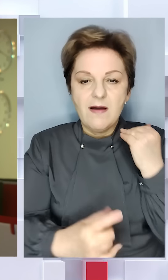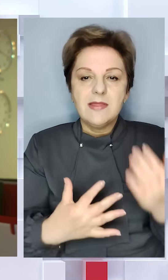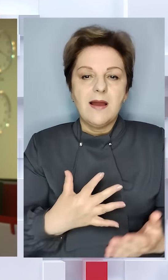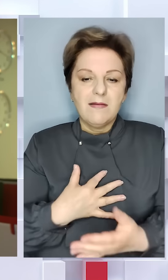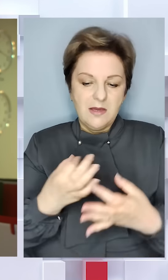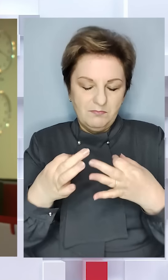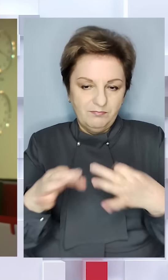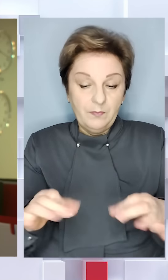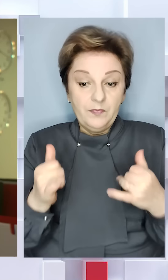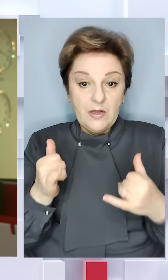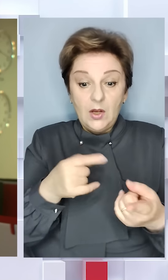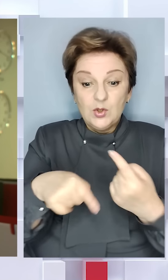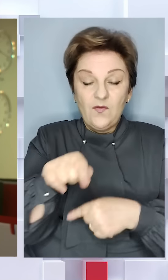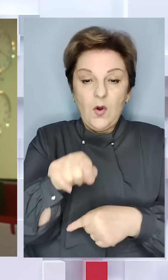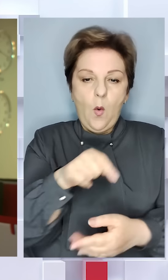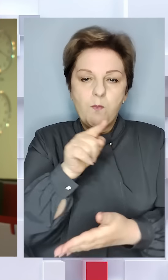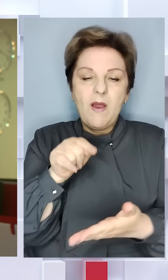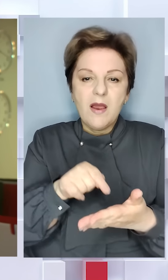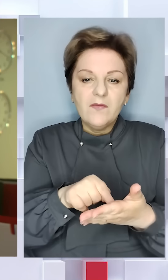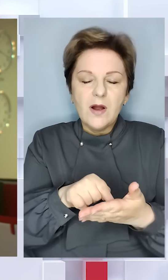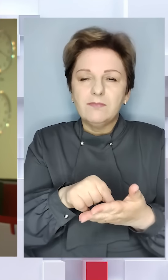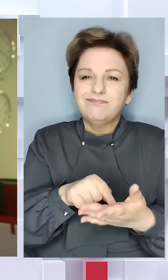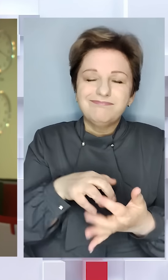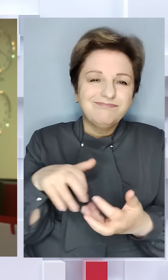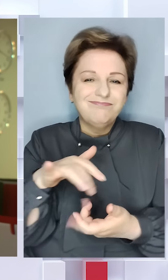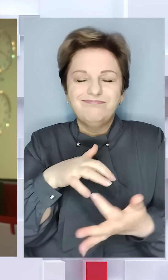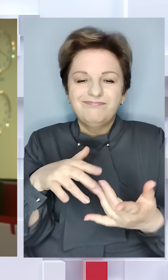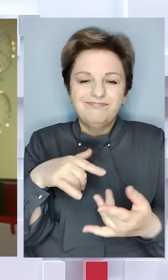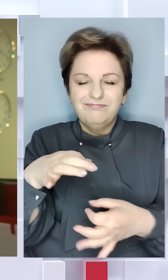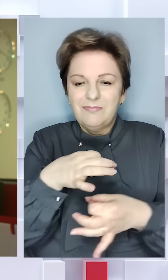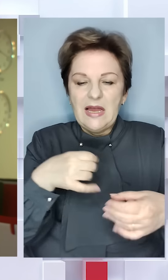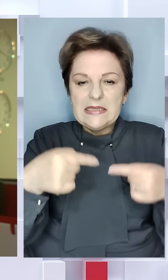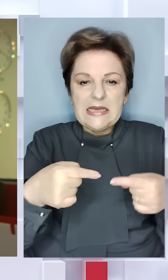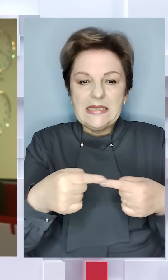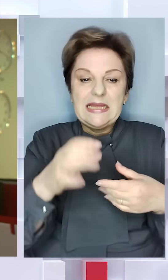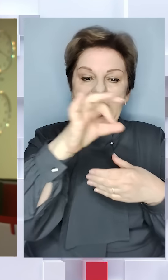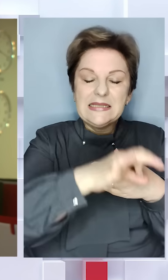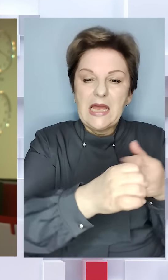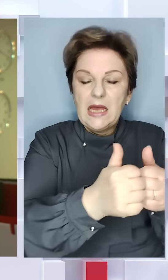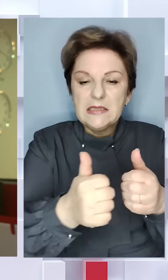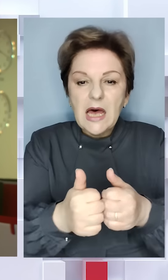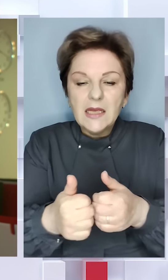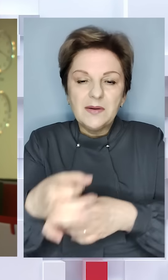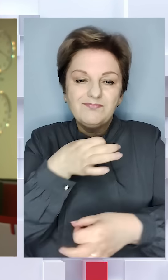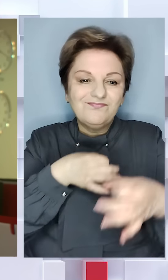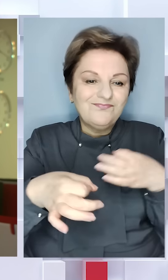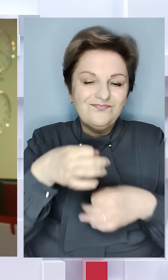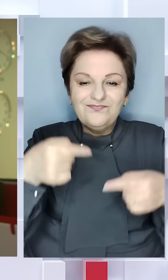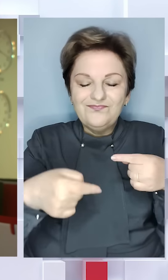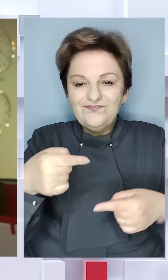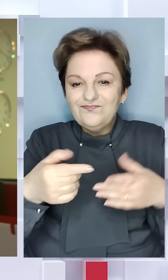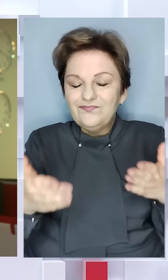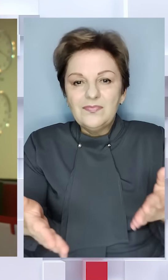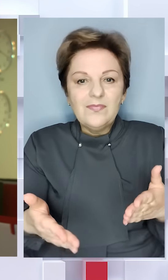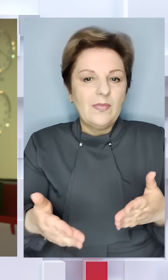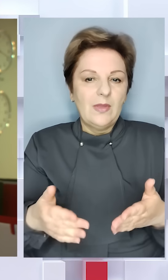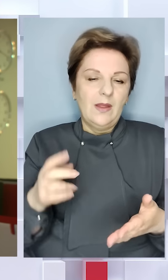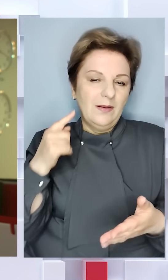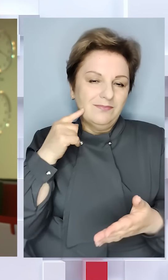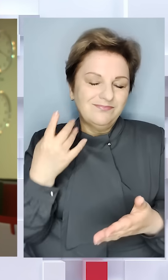Канада. Зараз довкола цього питання точиться ключова дискусія між західними союзниками. Скептики побоюються, що це